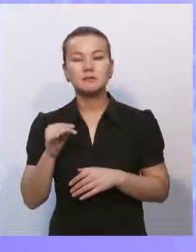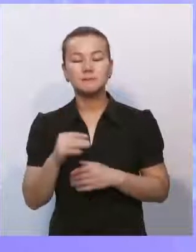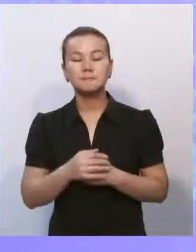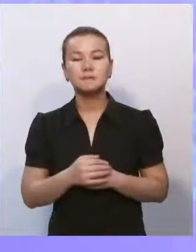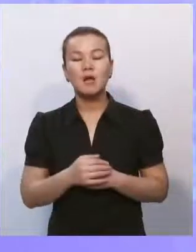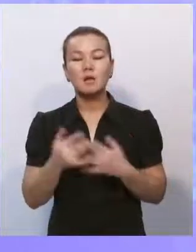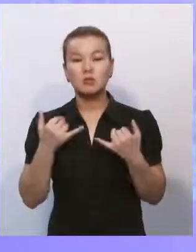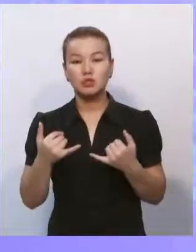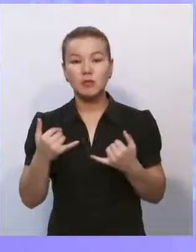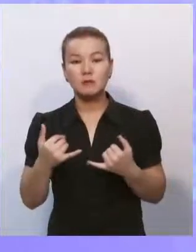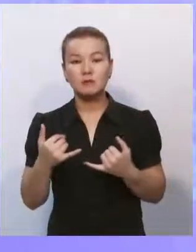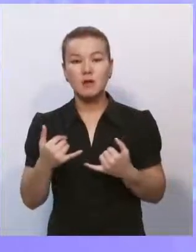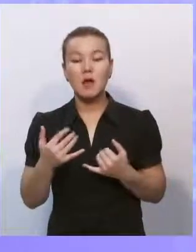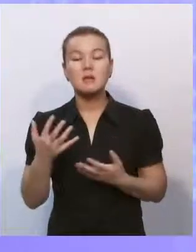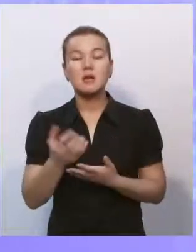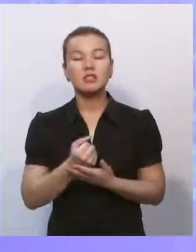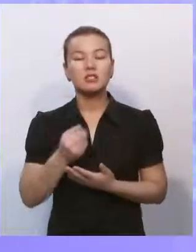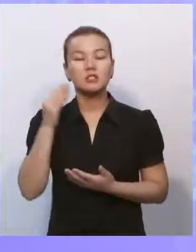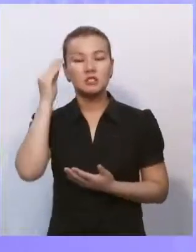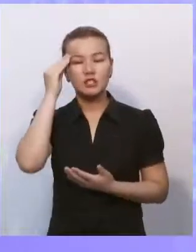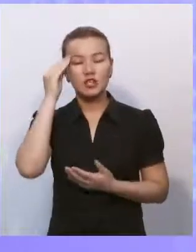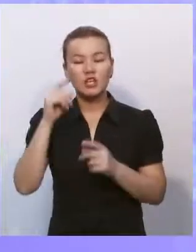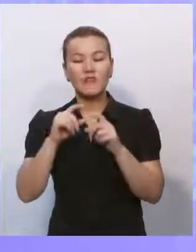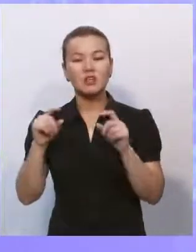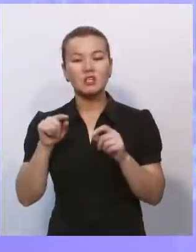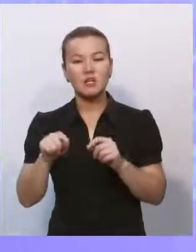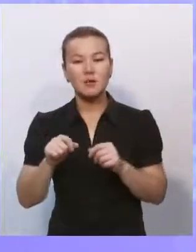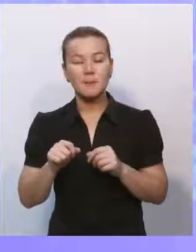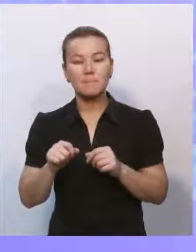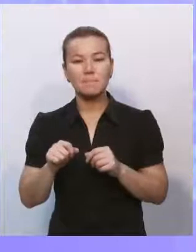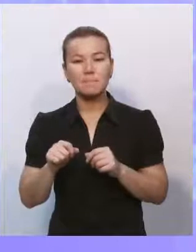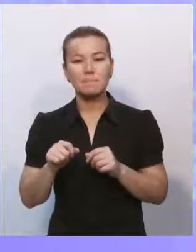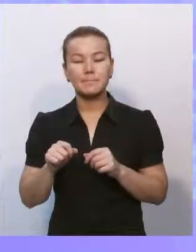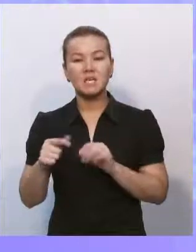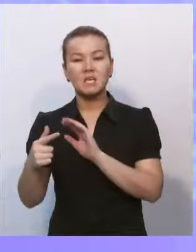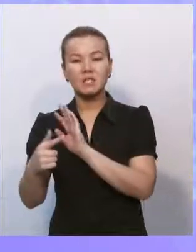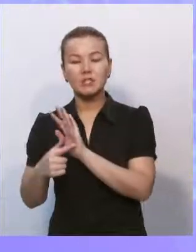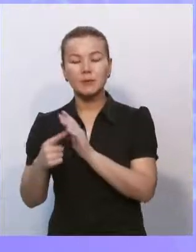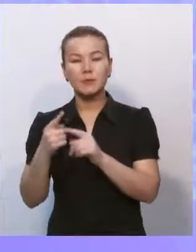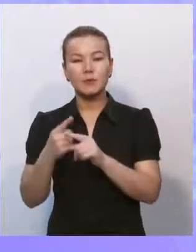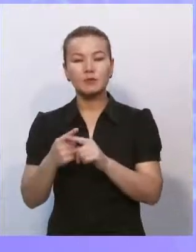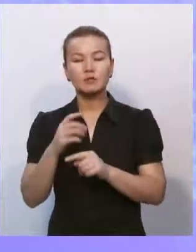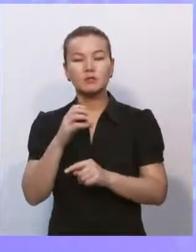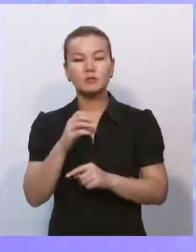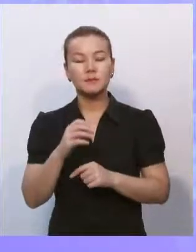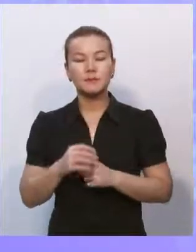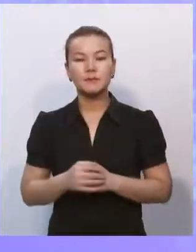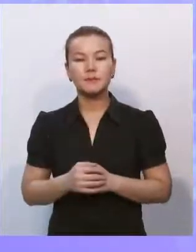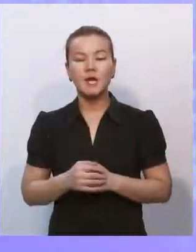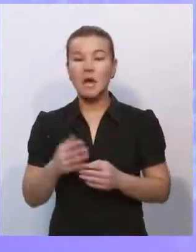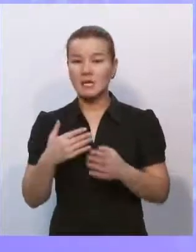сейчас найдите значение выражения 7 плюс c